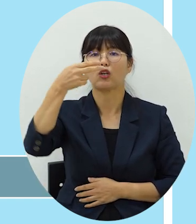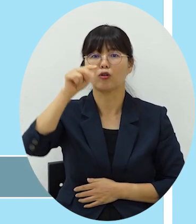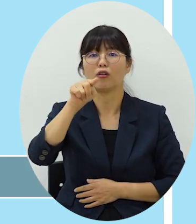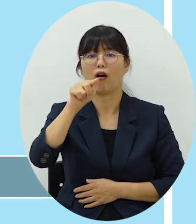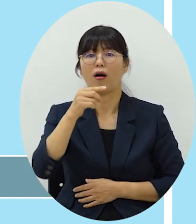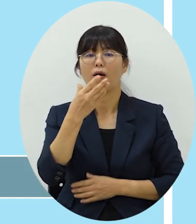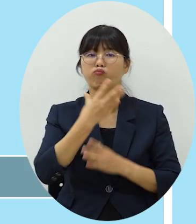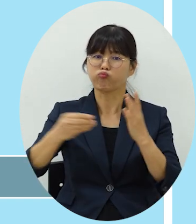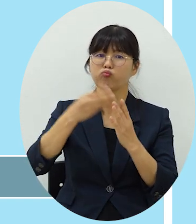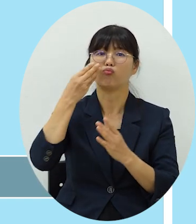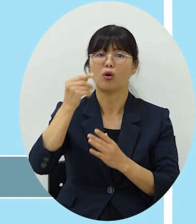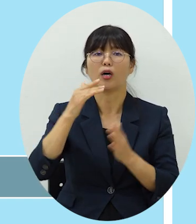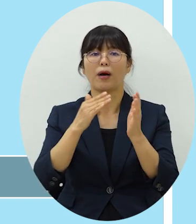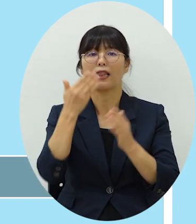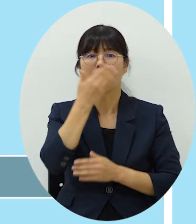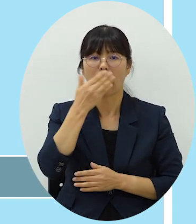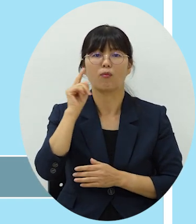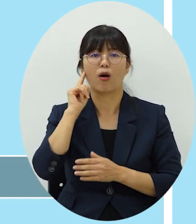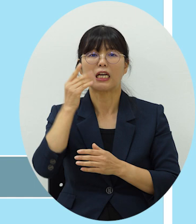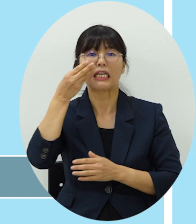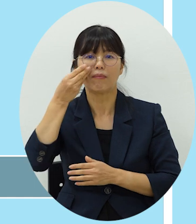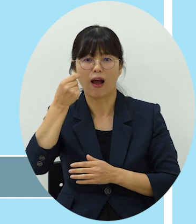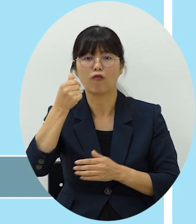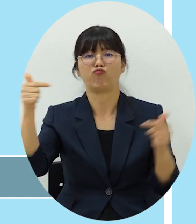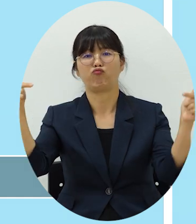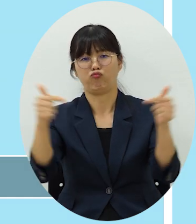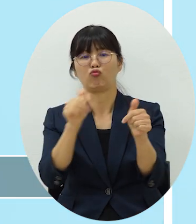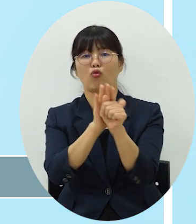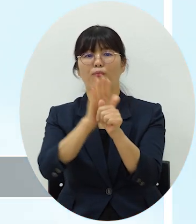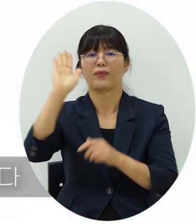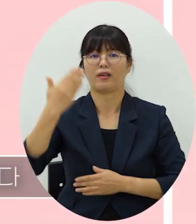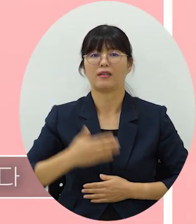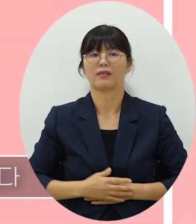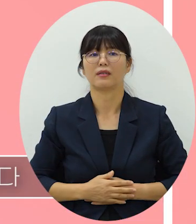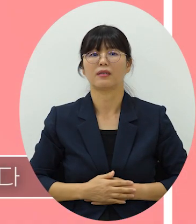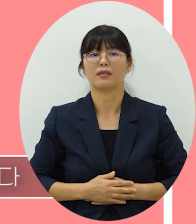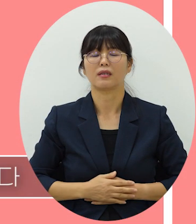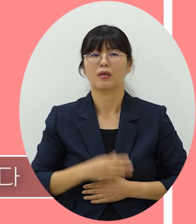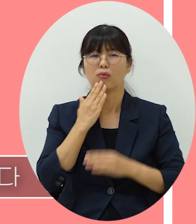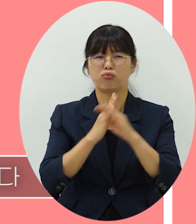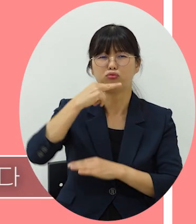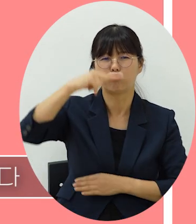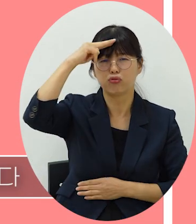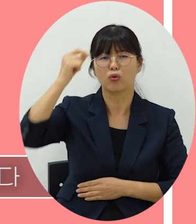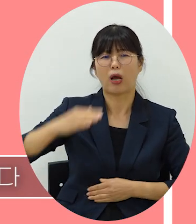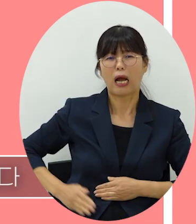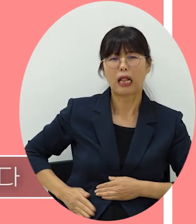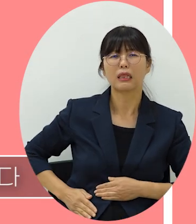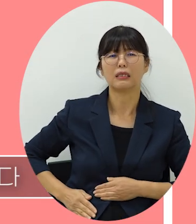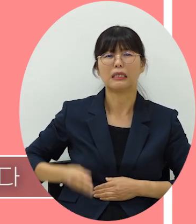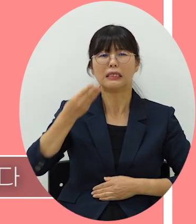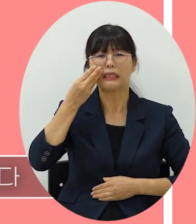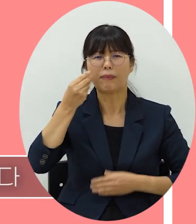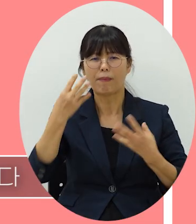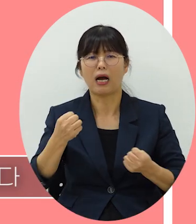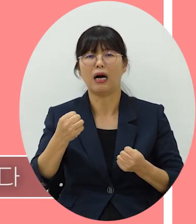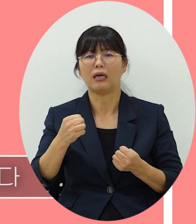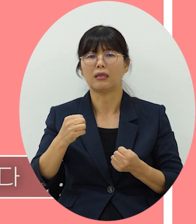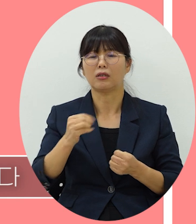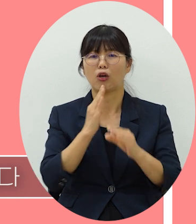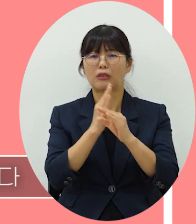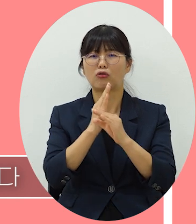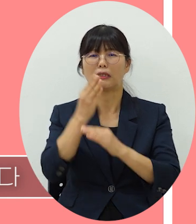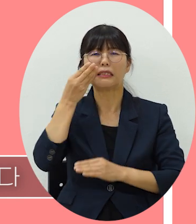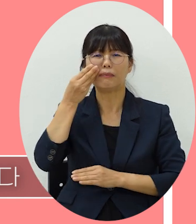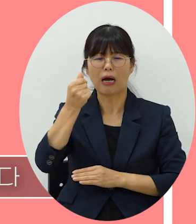돕고 혈당과 콜레스테롤을 낮추는 데 도움이 됩니다. 과한 음주는 간에서 지방 합성을 자극하여